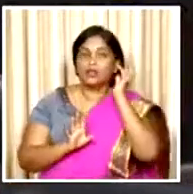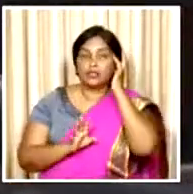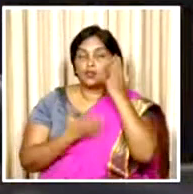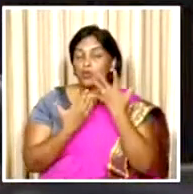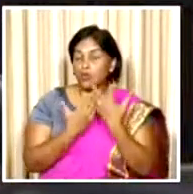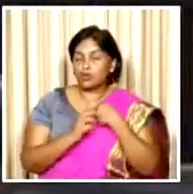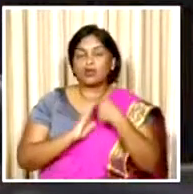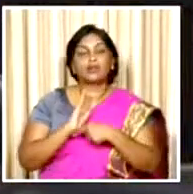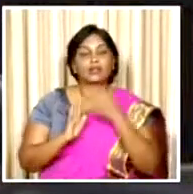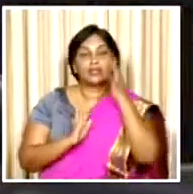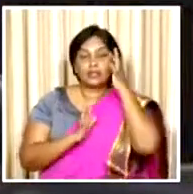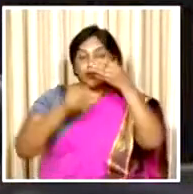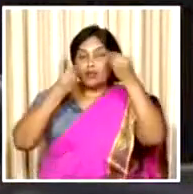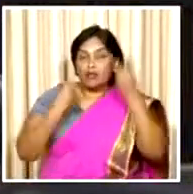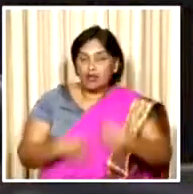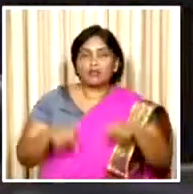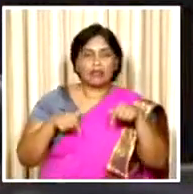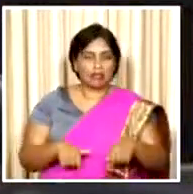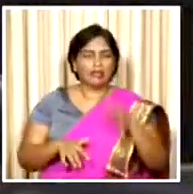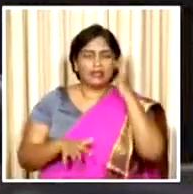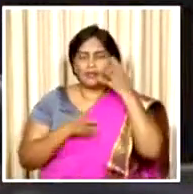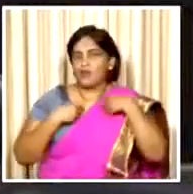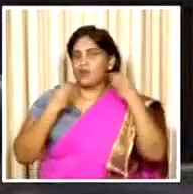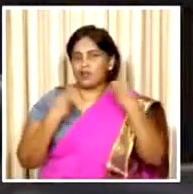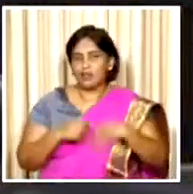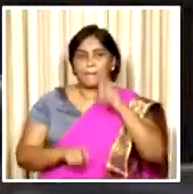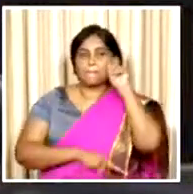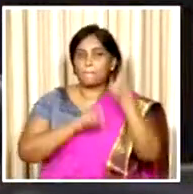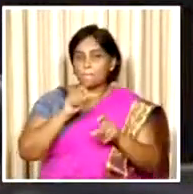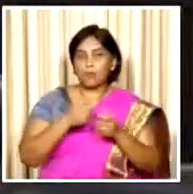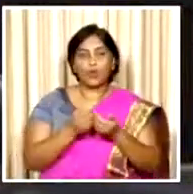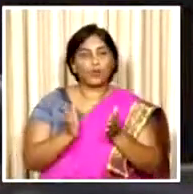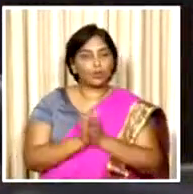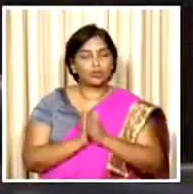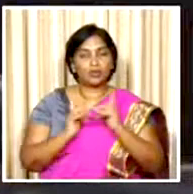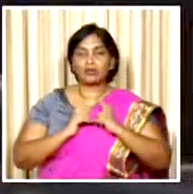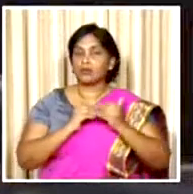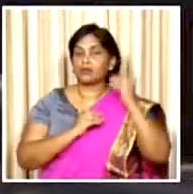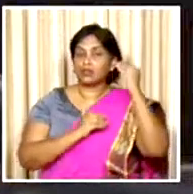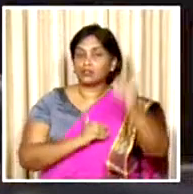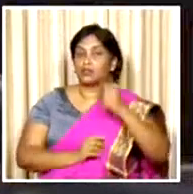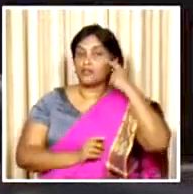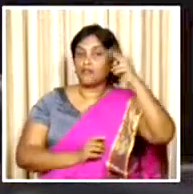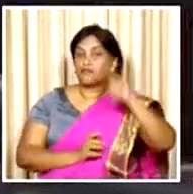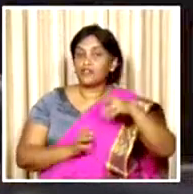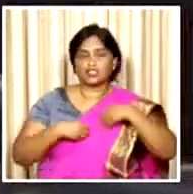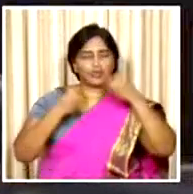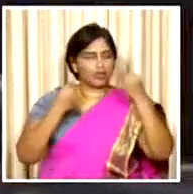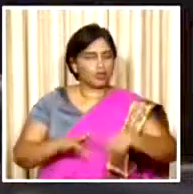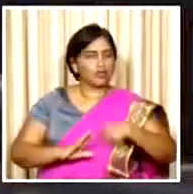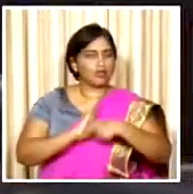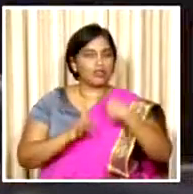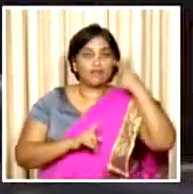අවශ්‍ය රටක් මේක. සිහින බිඳ වැටිලා තියෙන රටක්. ජනතාවට තමන්ගේ අනාගතය ගැන විශ්වාසය බිඳ වැටුණු රටක්.